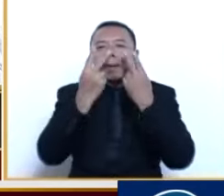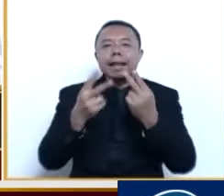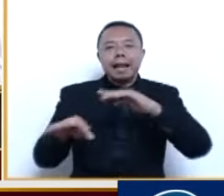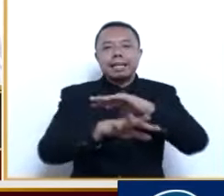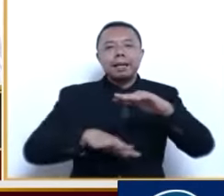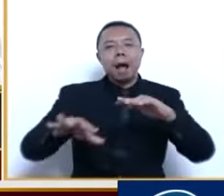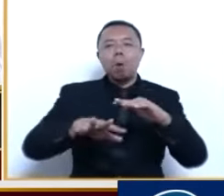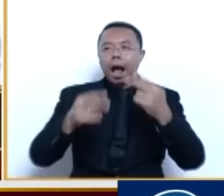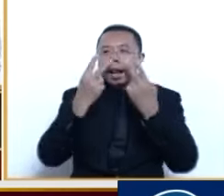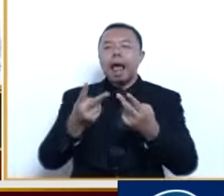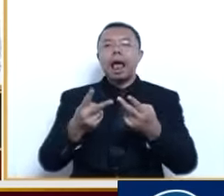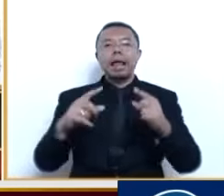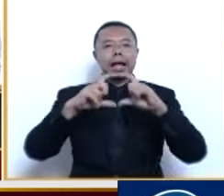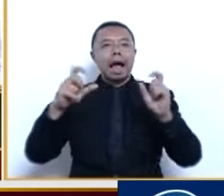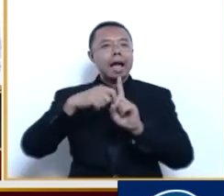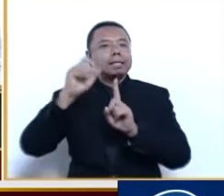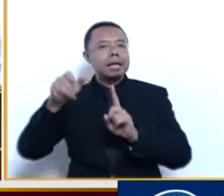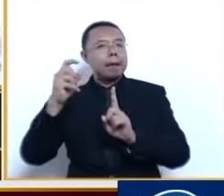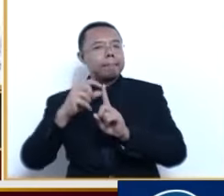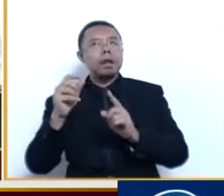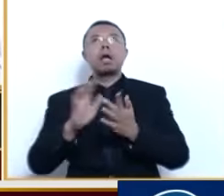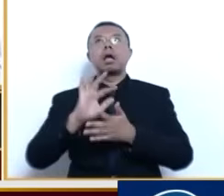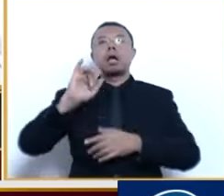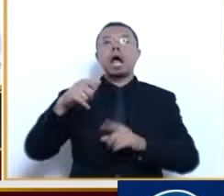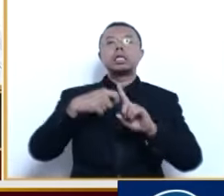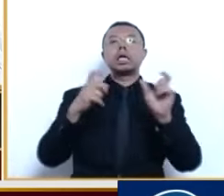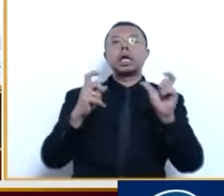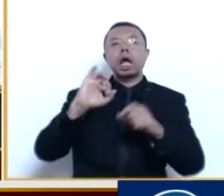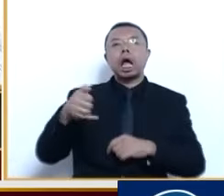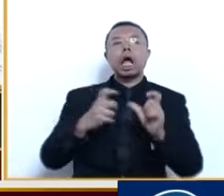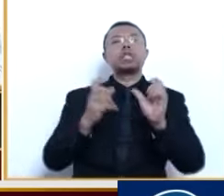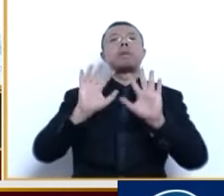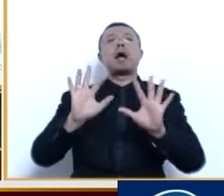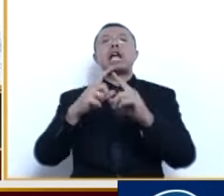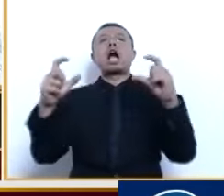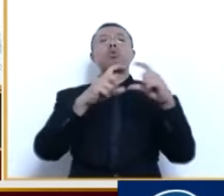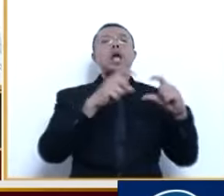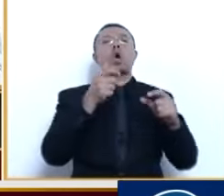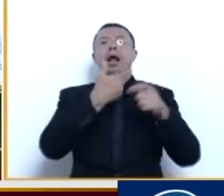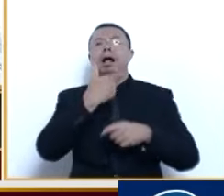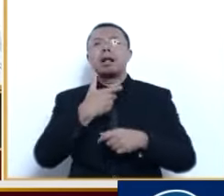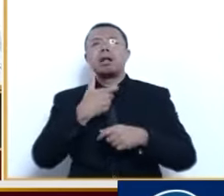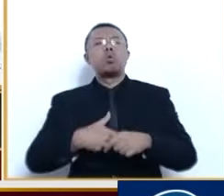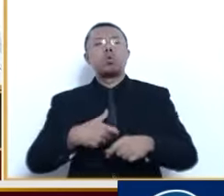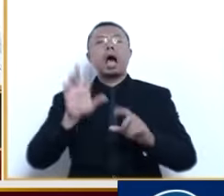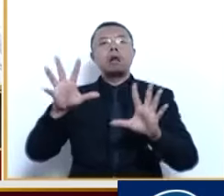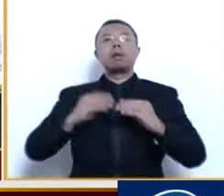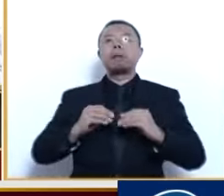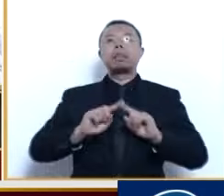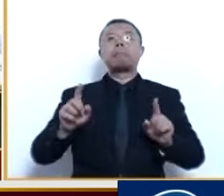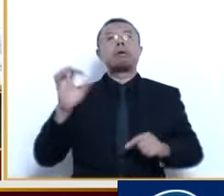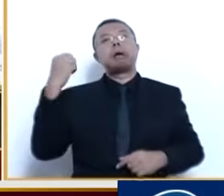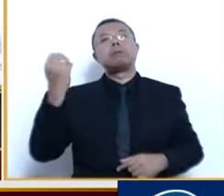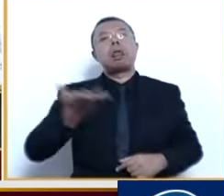di bawah Kartu Jakarta Pintar Kartu Jakarta sehat orang banyak sekali kartu lansia yang harusnya mendapatkan tidak